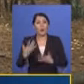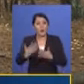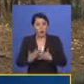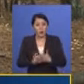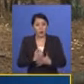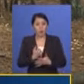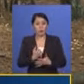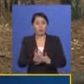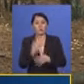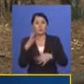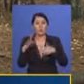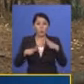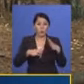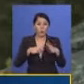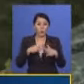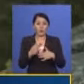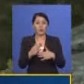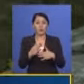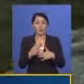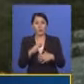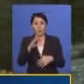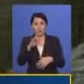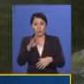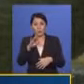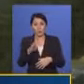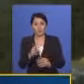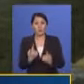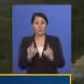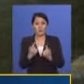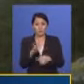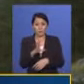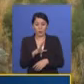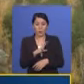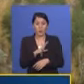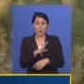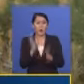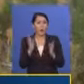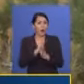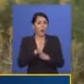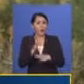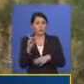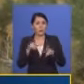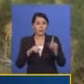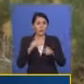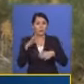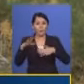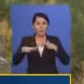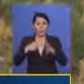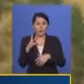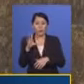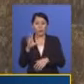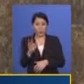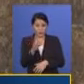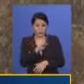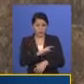Құтқарушылардың оқу-жаттығу Жаманшоқы халық арасында Жамансопка деген атпен танымал жерде өтті. Бұл күндері ауа райы жаңбырлы және желді. Десе де өз